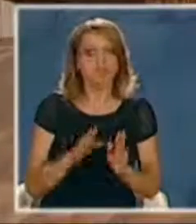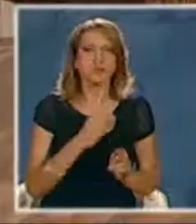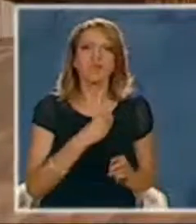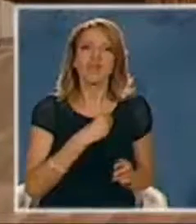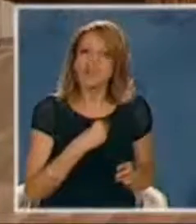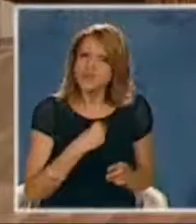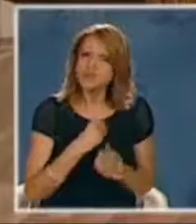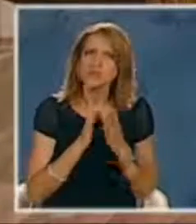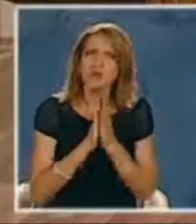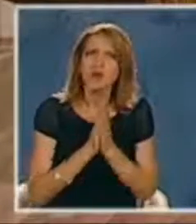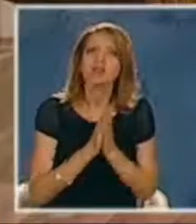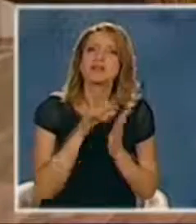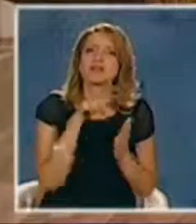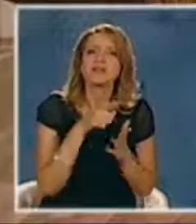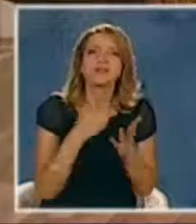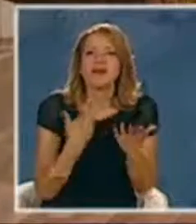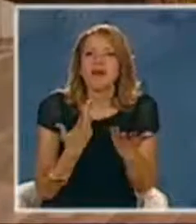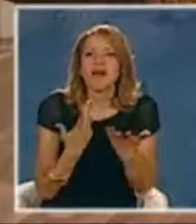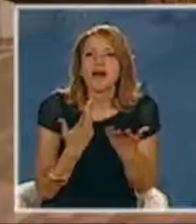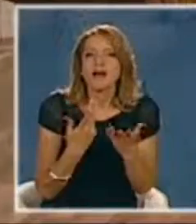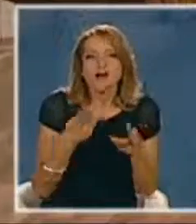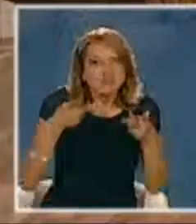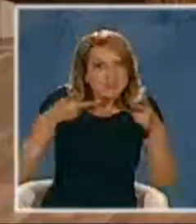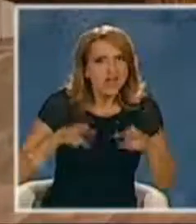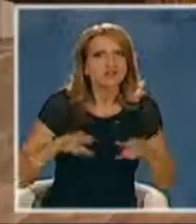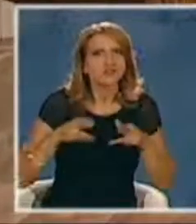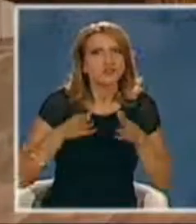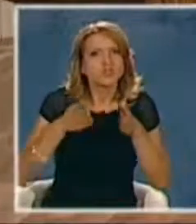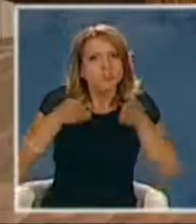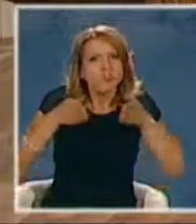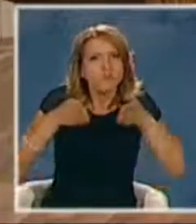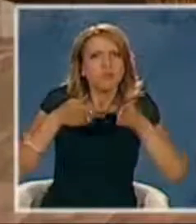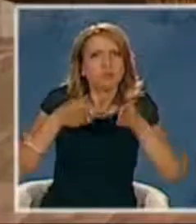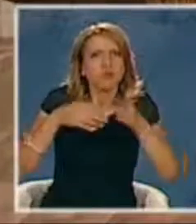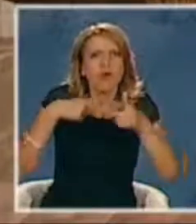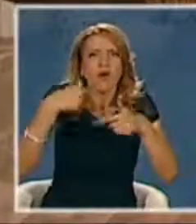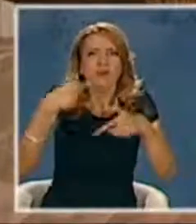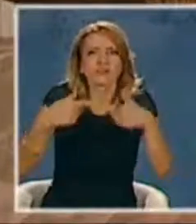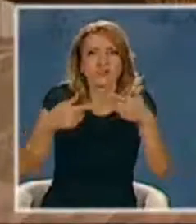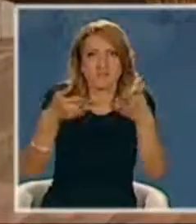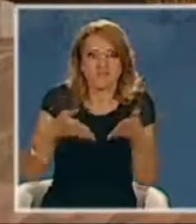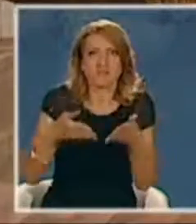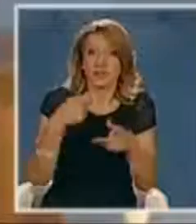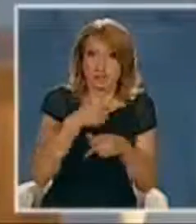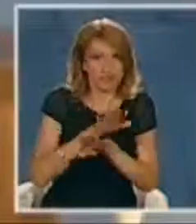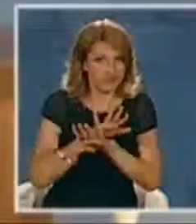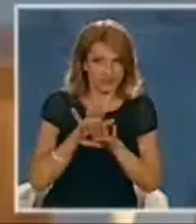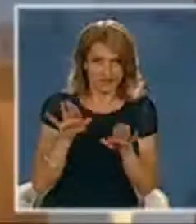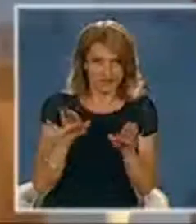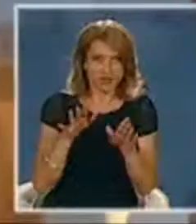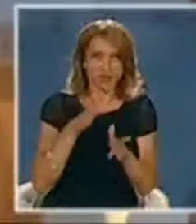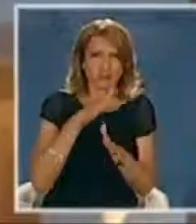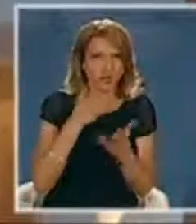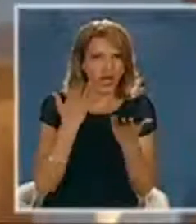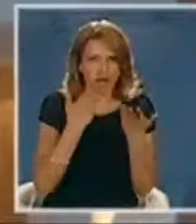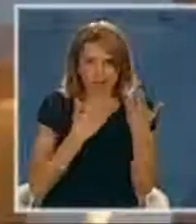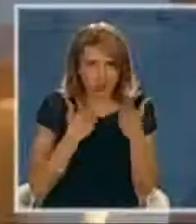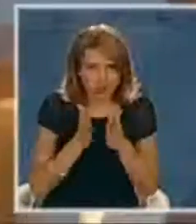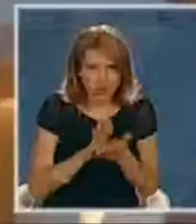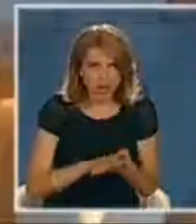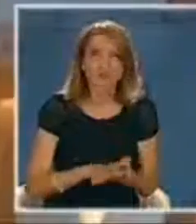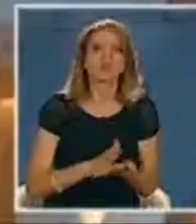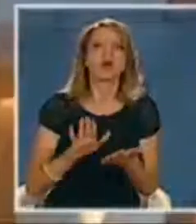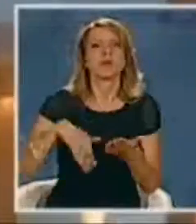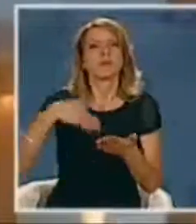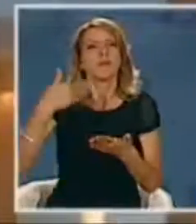пречупи и какво предопредели посоката ти на развитие? Защото, напомням, завършил си музикално училище, после си решил да